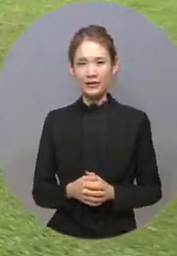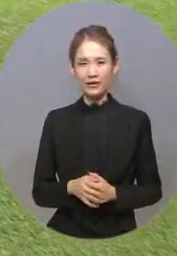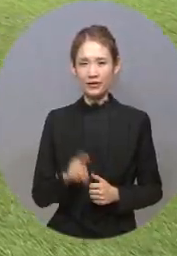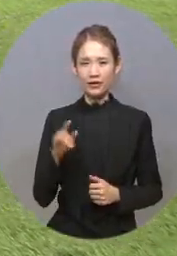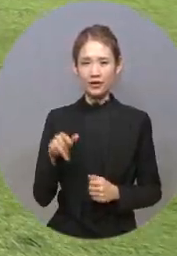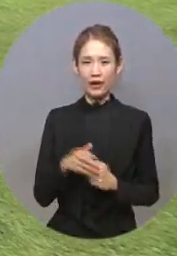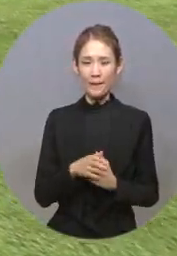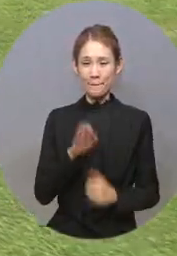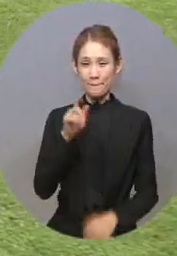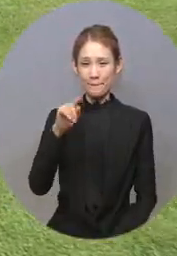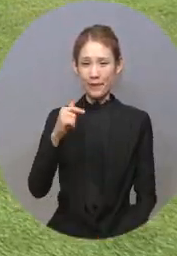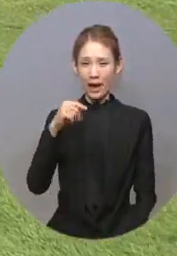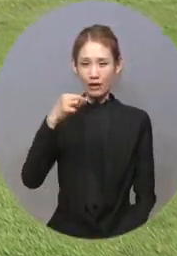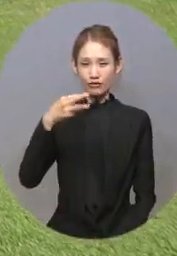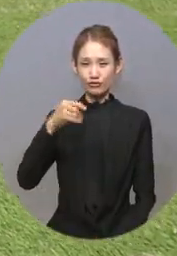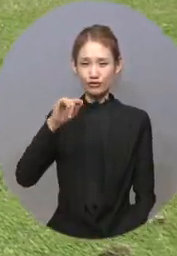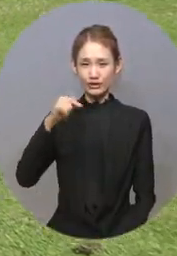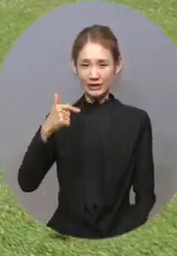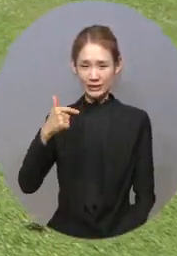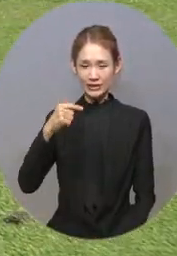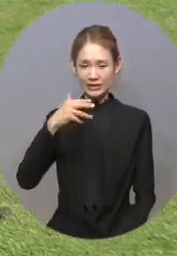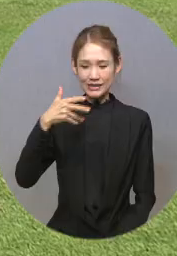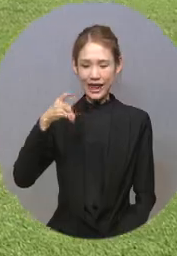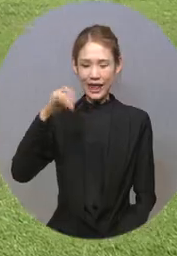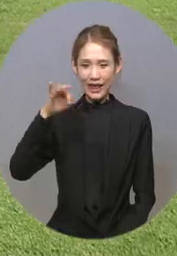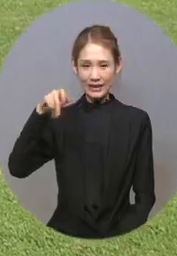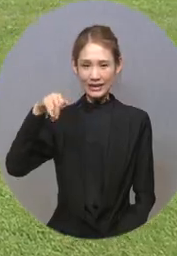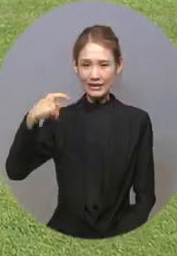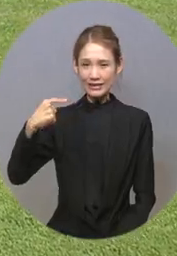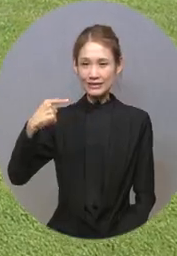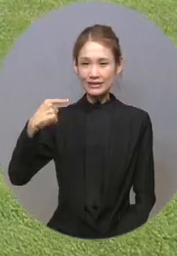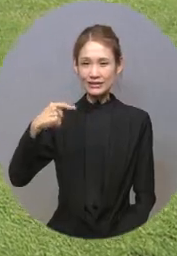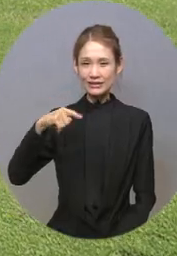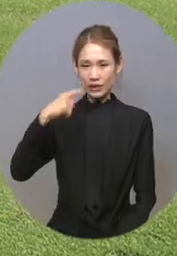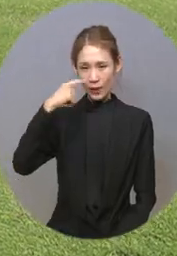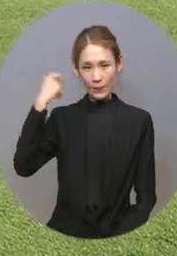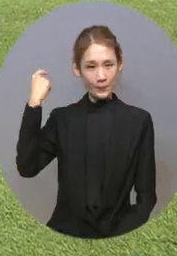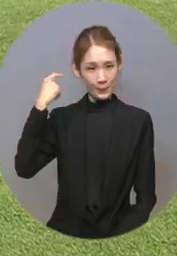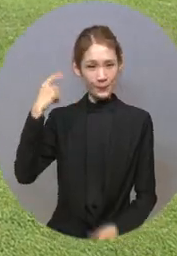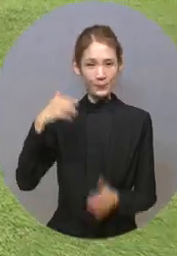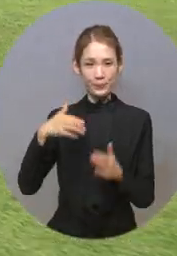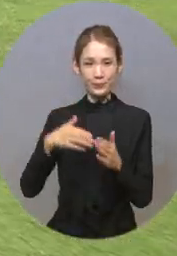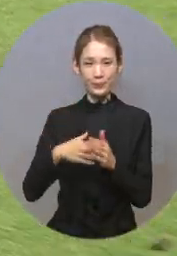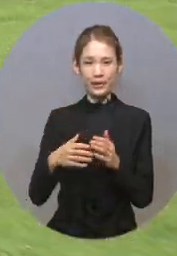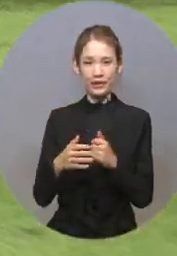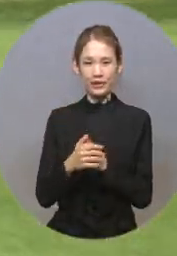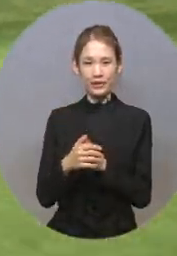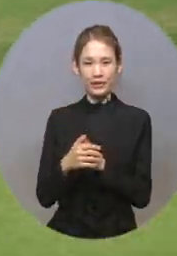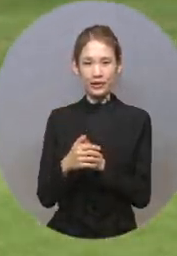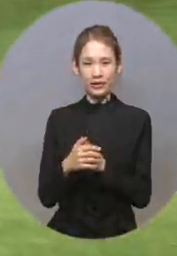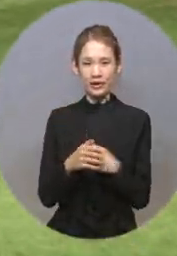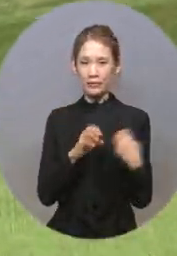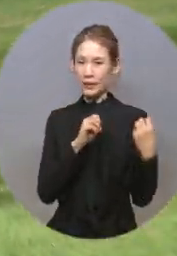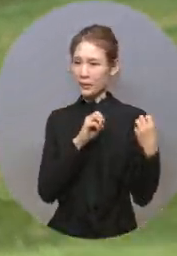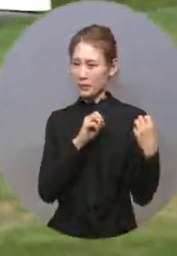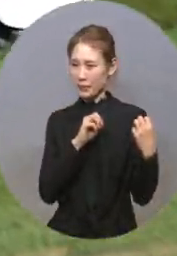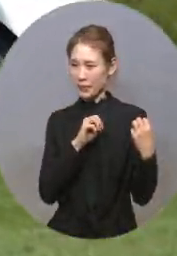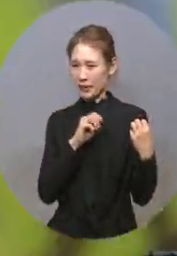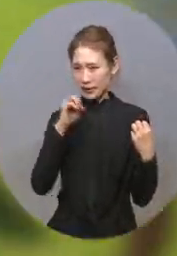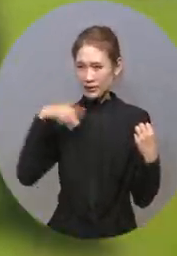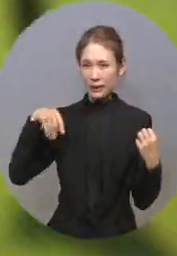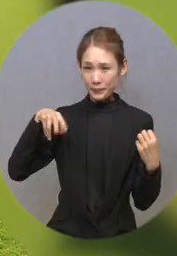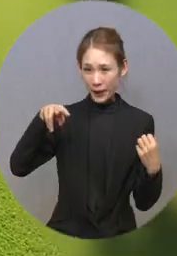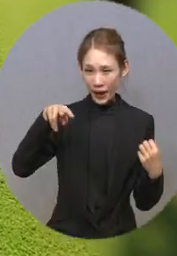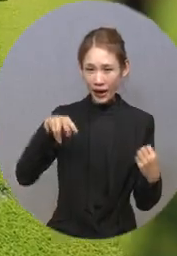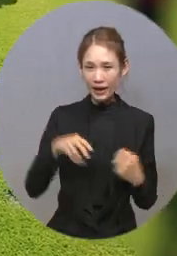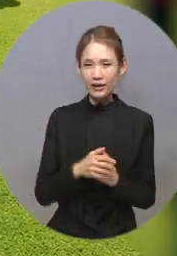여기가 마운틴 레이크 밸리 코스가 아닌데 여기 지금 레이크 코스라고 들었는데 맞나? 어. 아, 지나갈 거니 거기서 말할 거니? 이제